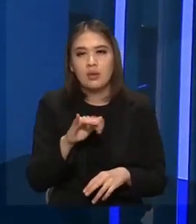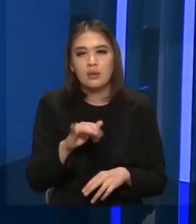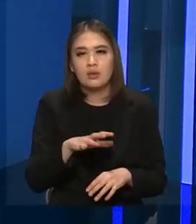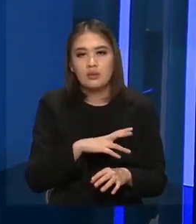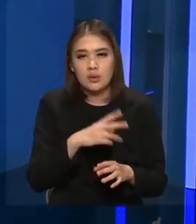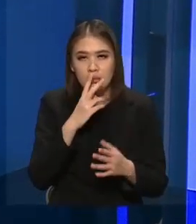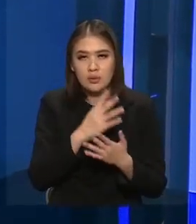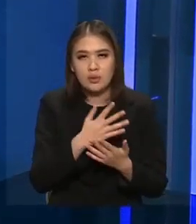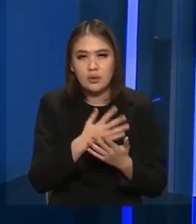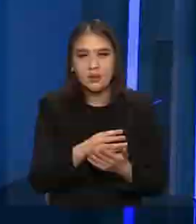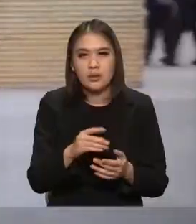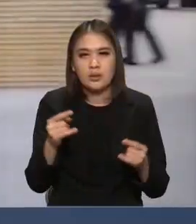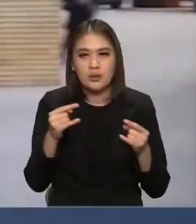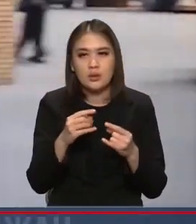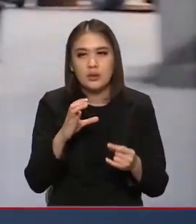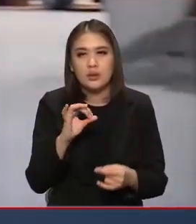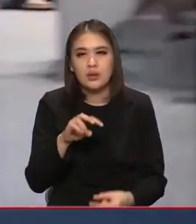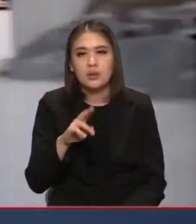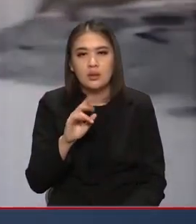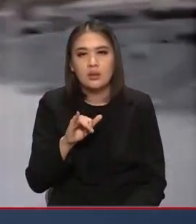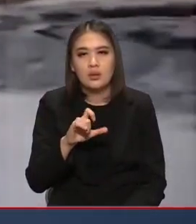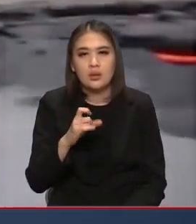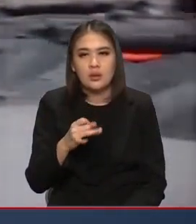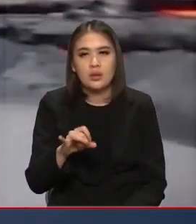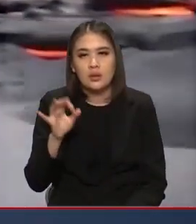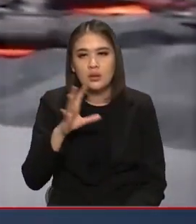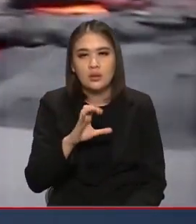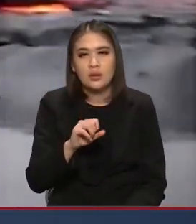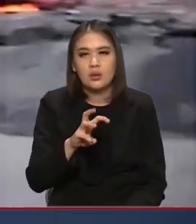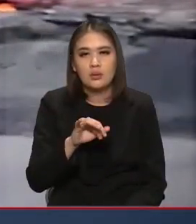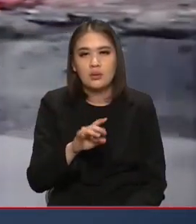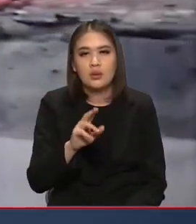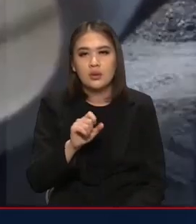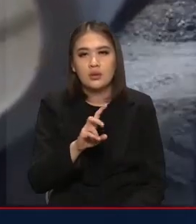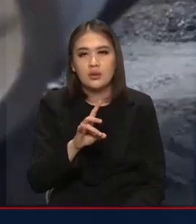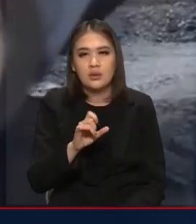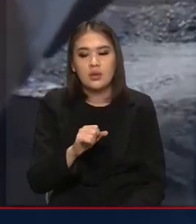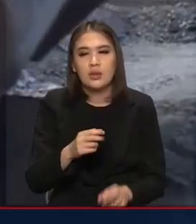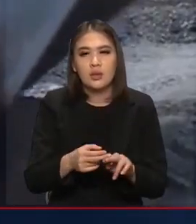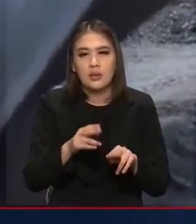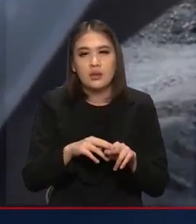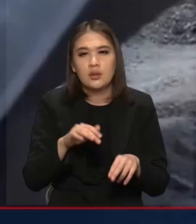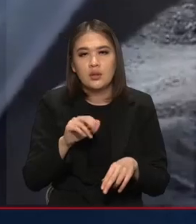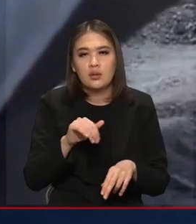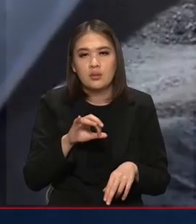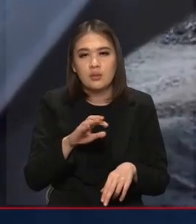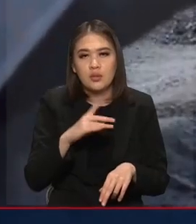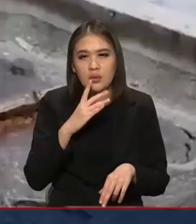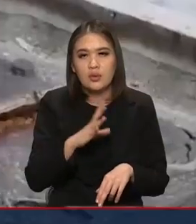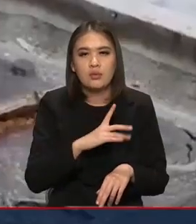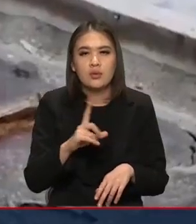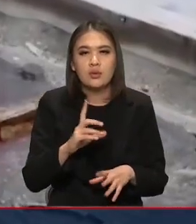интервью нашим коллегам из телеканала Silkway рассказал глава фонда Самрук-Казына Нурлан Жакупов. Он отметил, что речь идет о